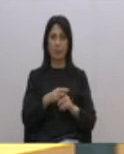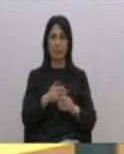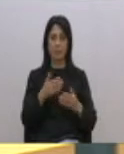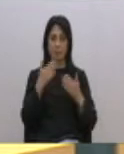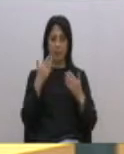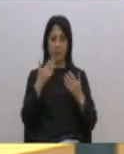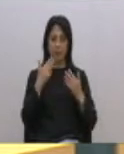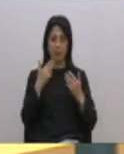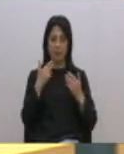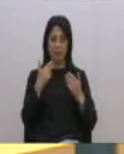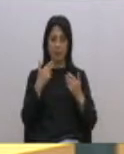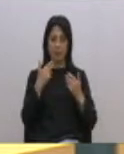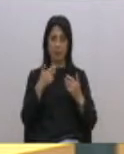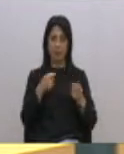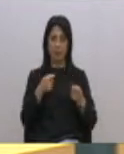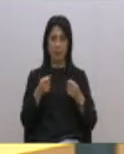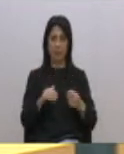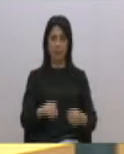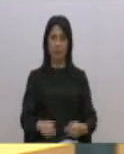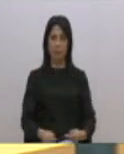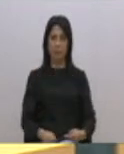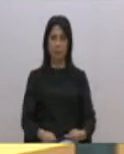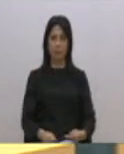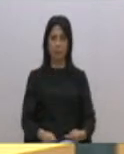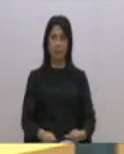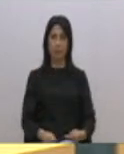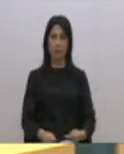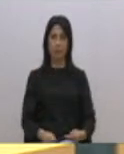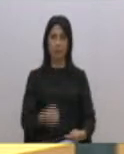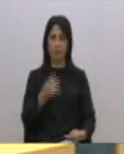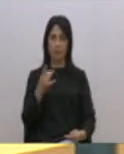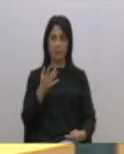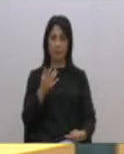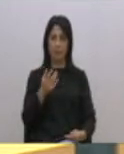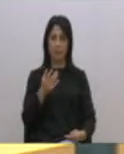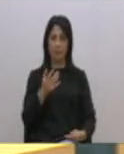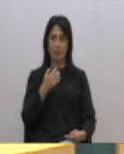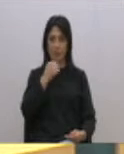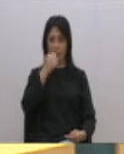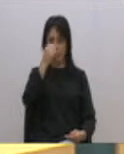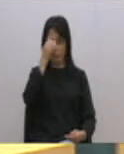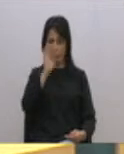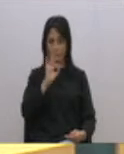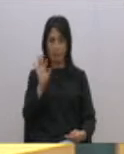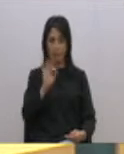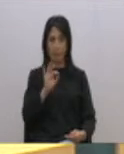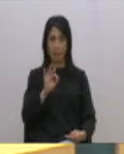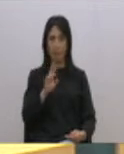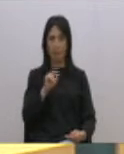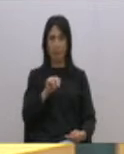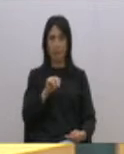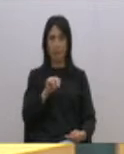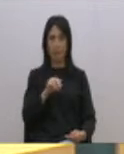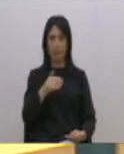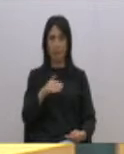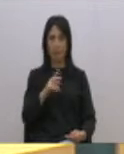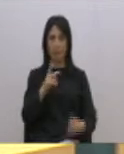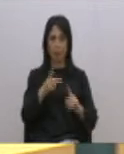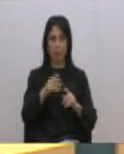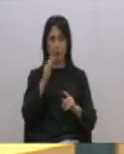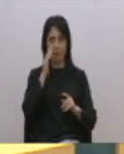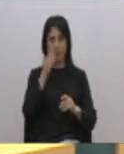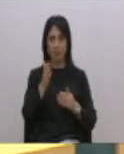მარტივად დარეგულირებადია. Კიდევ ერთხელ მადლობას მოგახსენებთ და უკვე მეორე